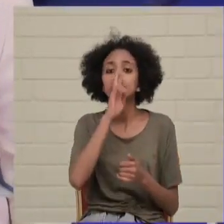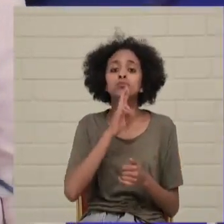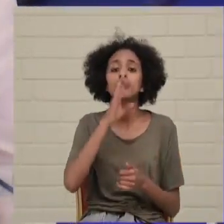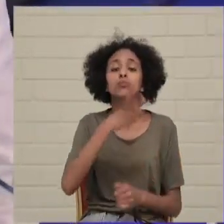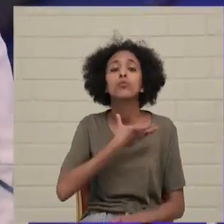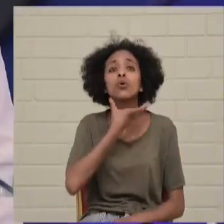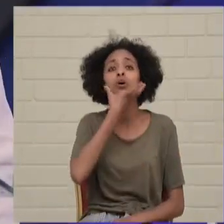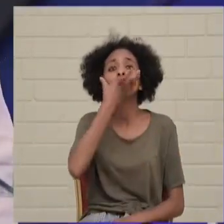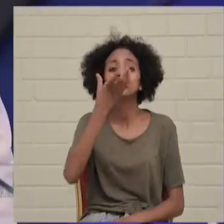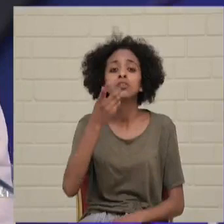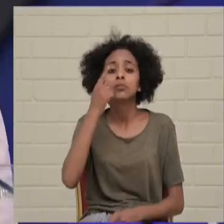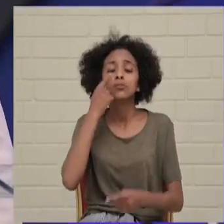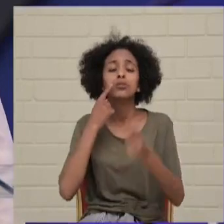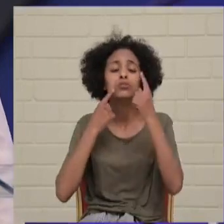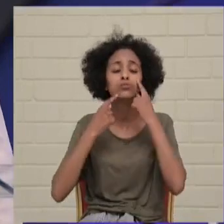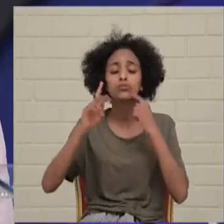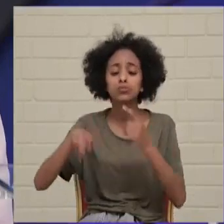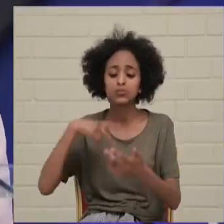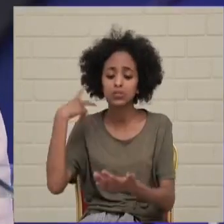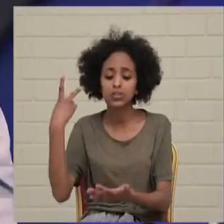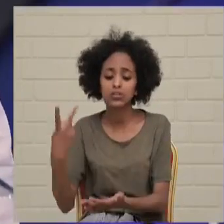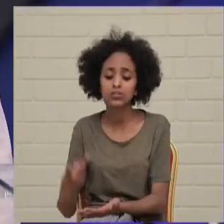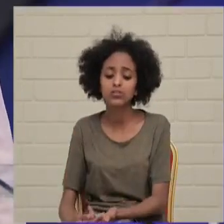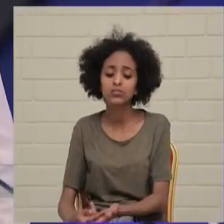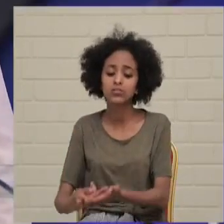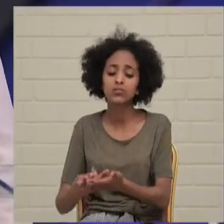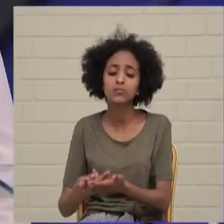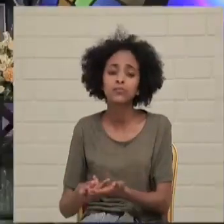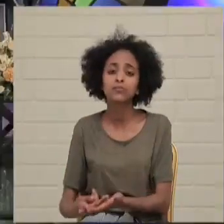በልጾም በዋይታ በለቅሶ ንውደቅ